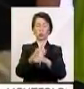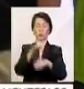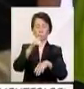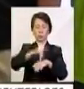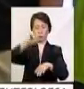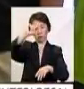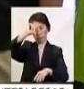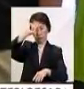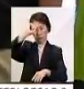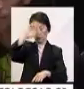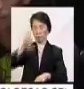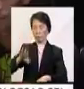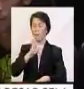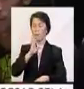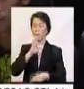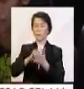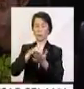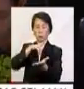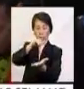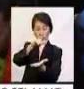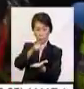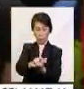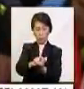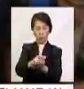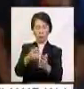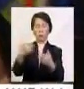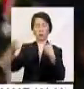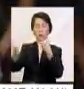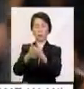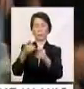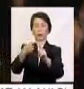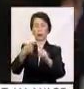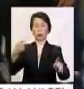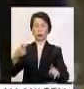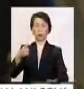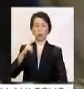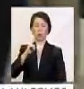demikian kepada media di KLIA sebaik tiba dari Oman.